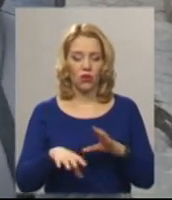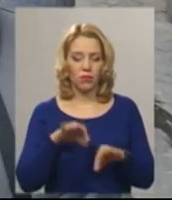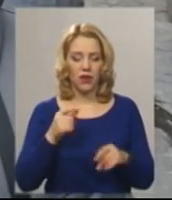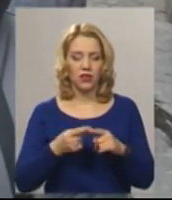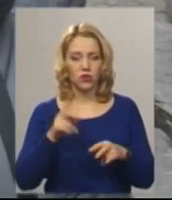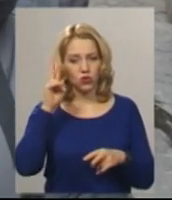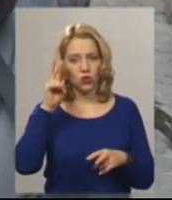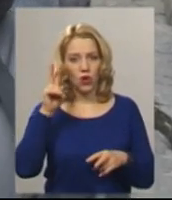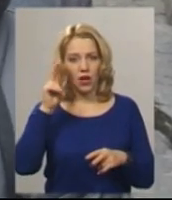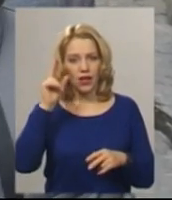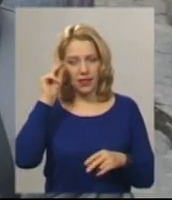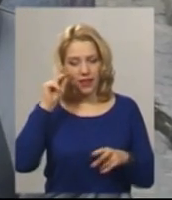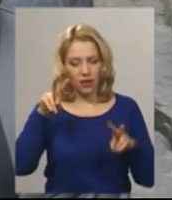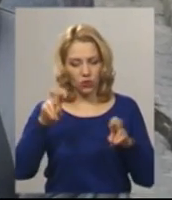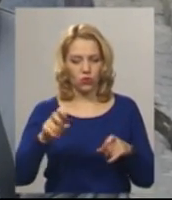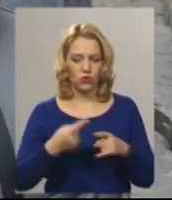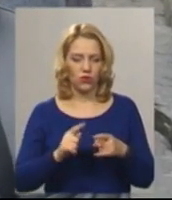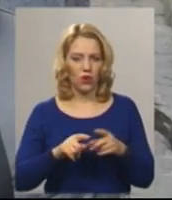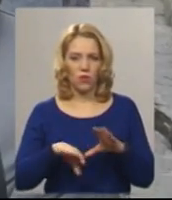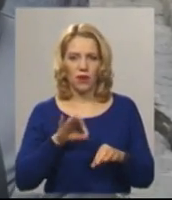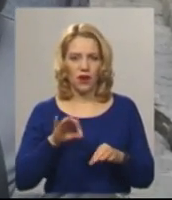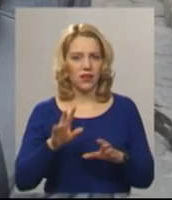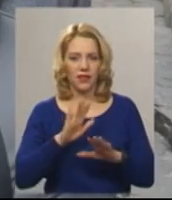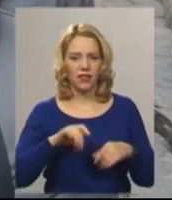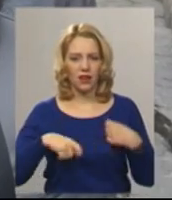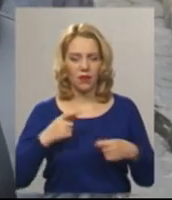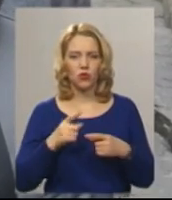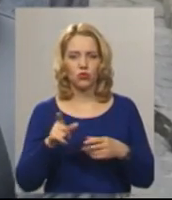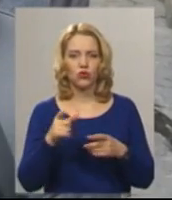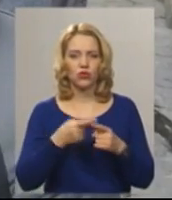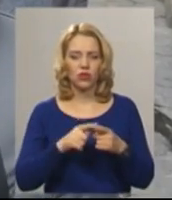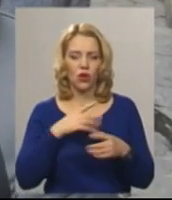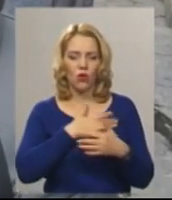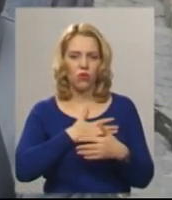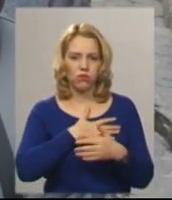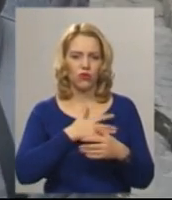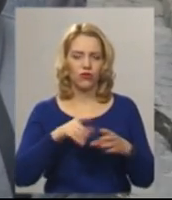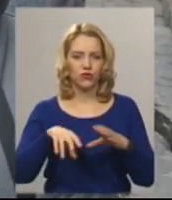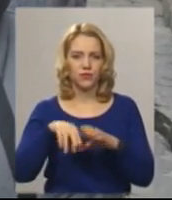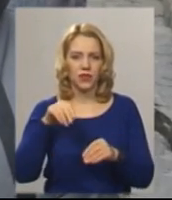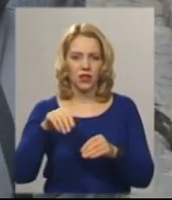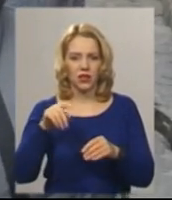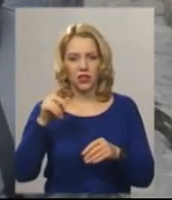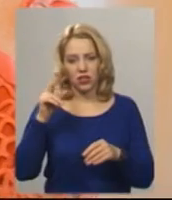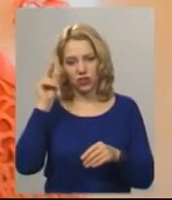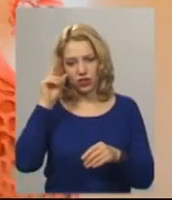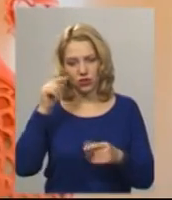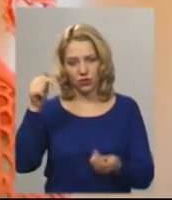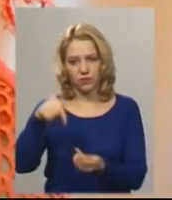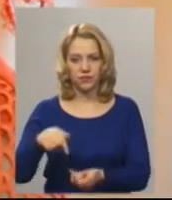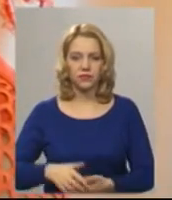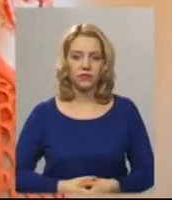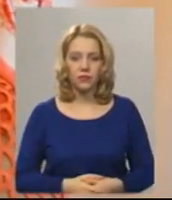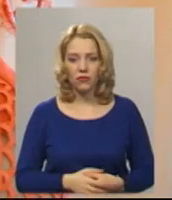ту любов, яку ми прищіпали йому, вони вирішили цим числом собі і обрати для своєї знаменної дати.